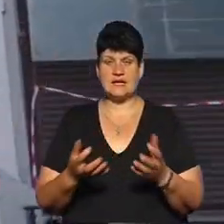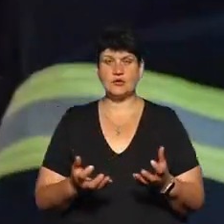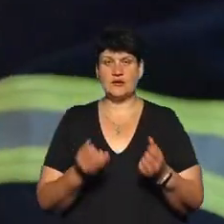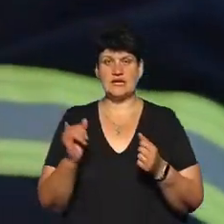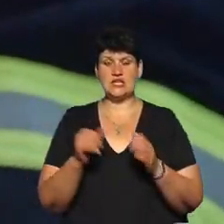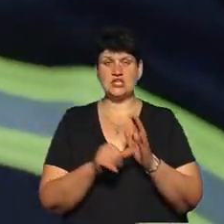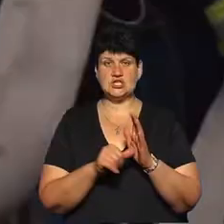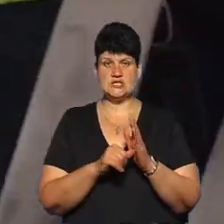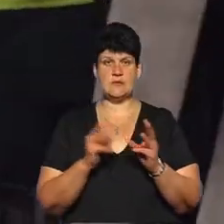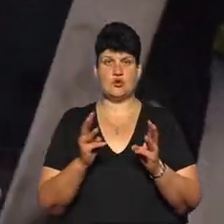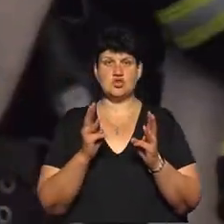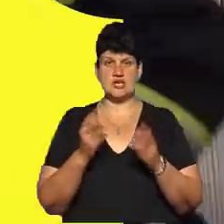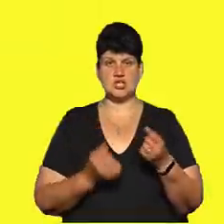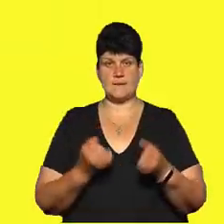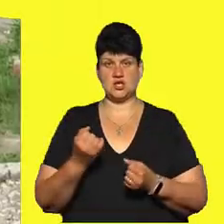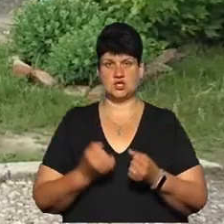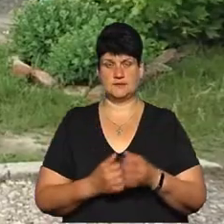машин.